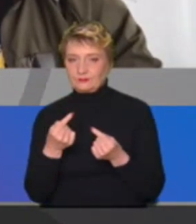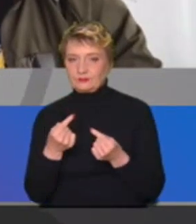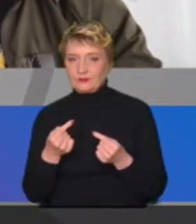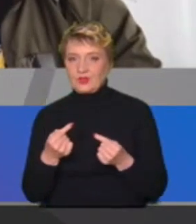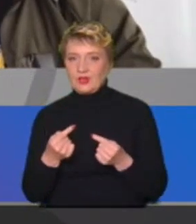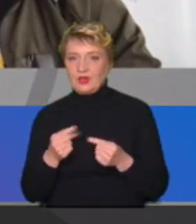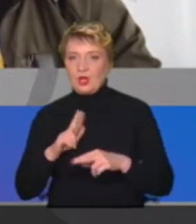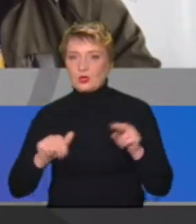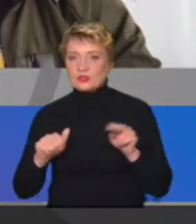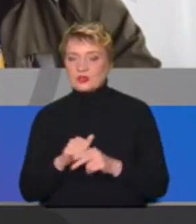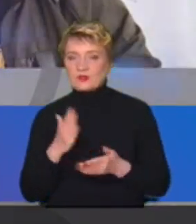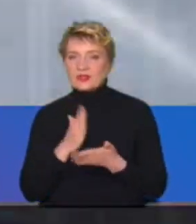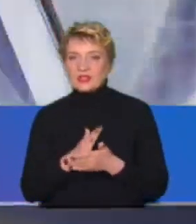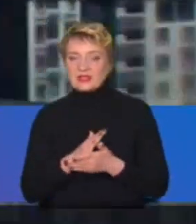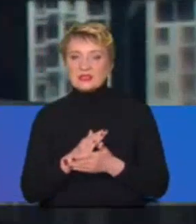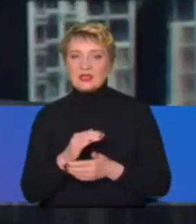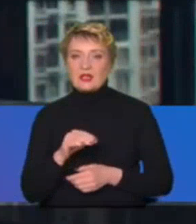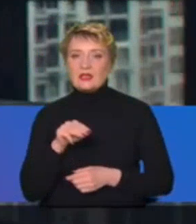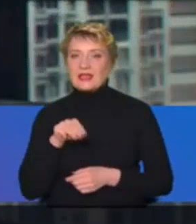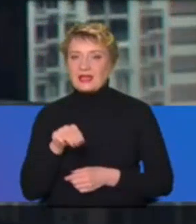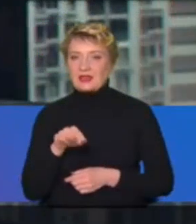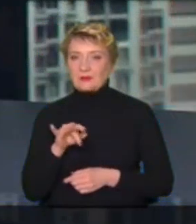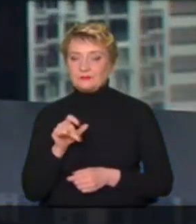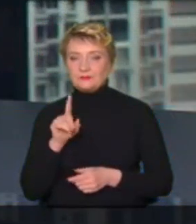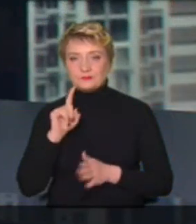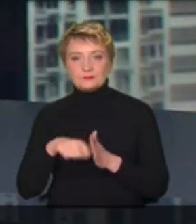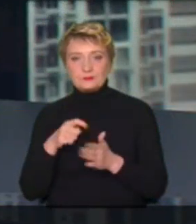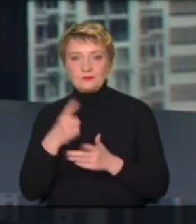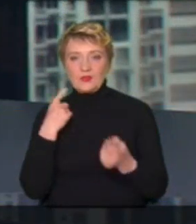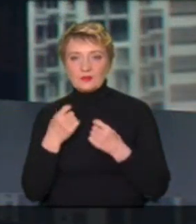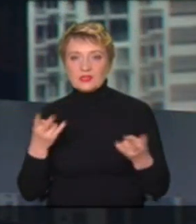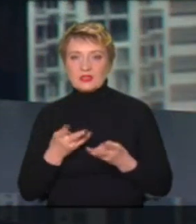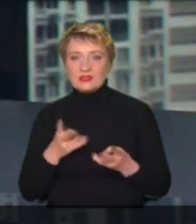Олександр Маркушин. Є телеграм-канал, де можна дістати всю інформацію необхідну